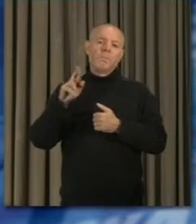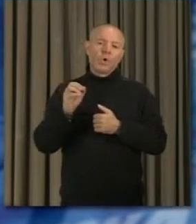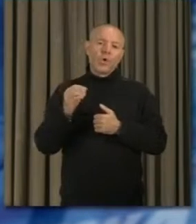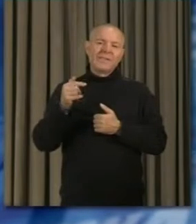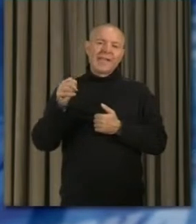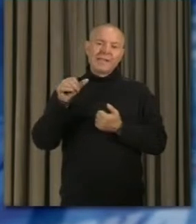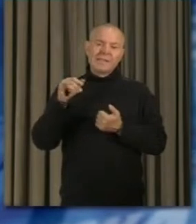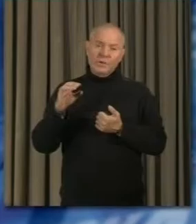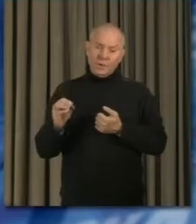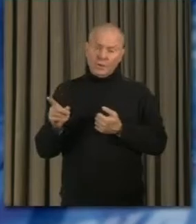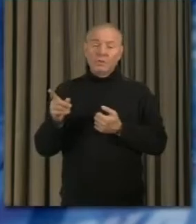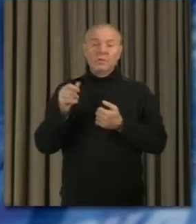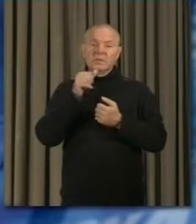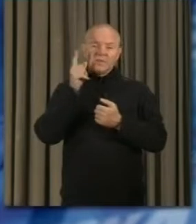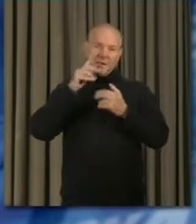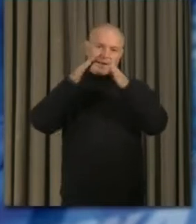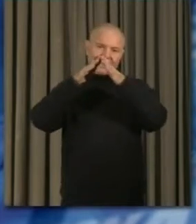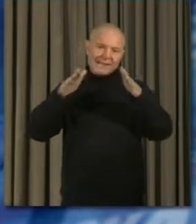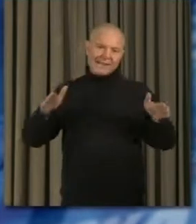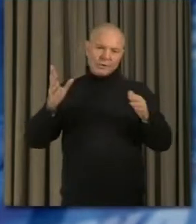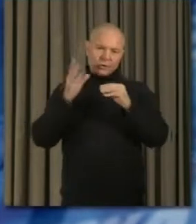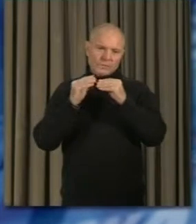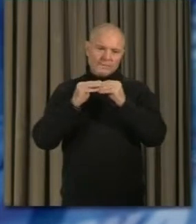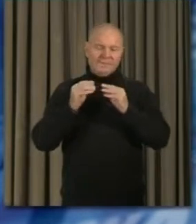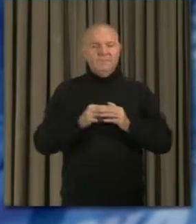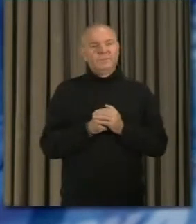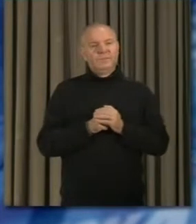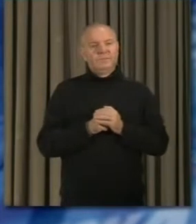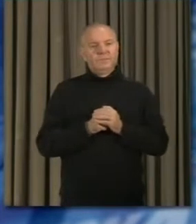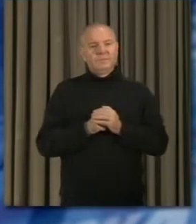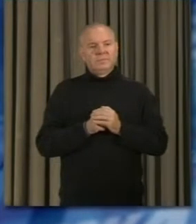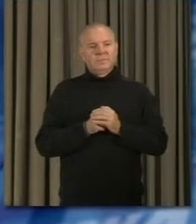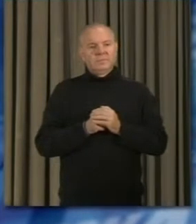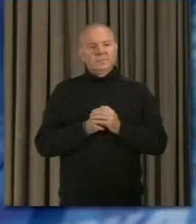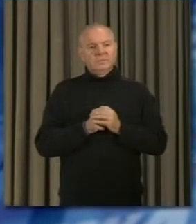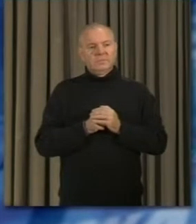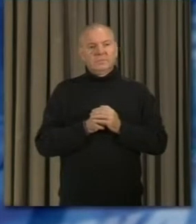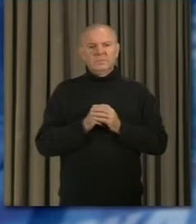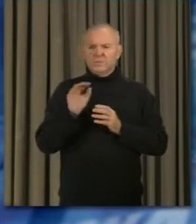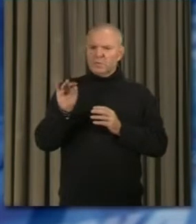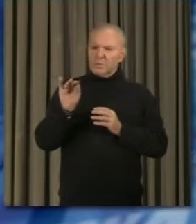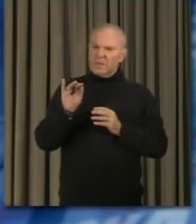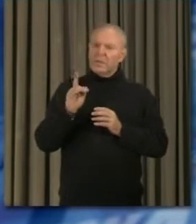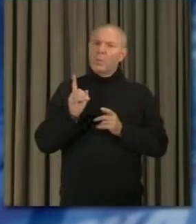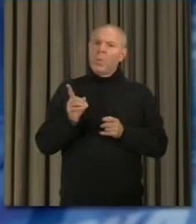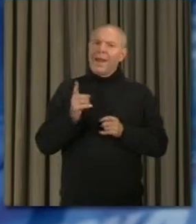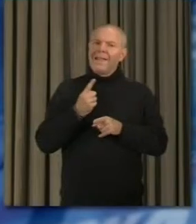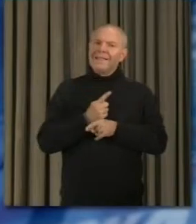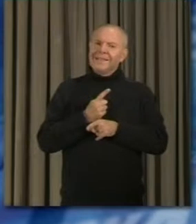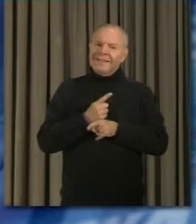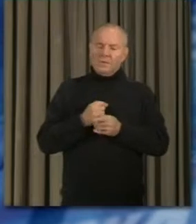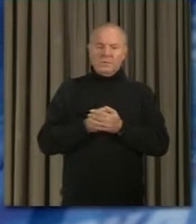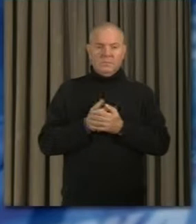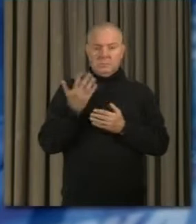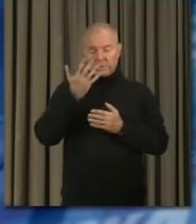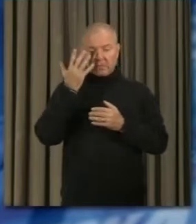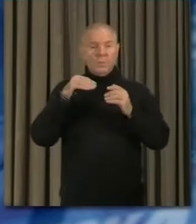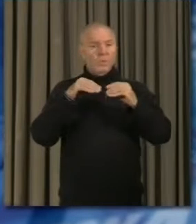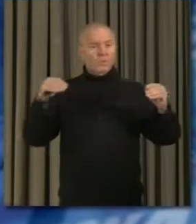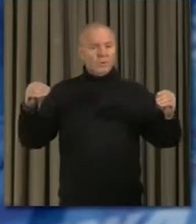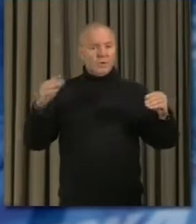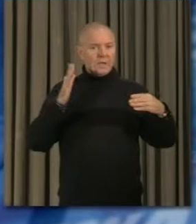parte dei lavori di rifacimento del tetto della chiesa domese ma cosa darà diritto alla tessera qualche esempio si entrerà gratuitamente nei musei